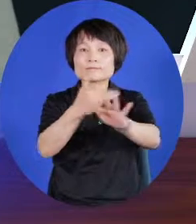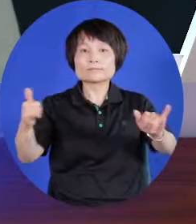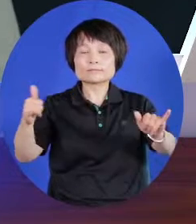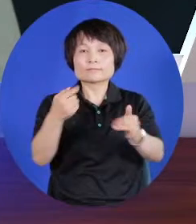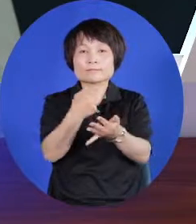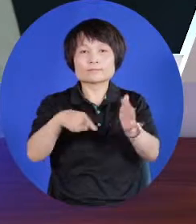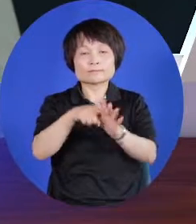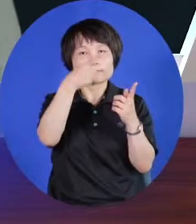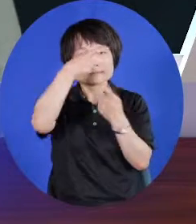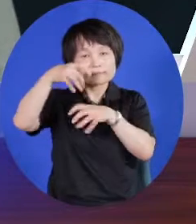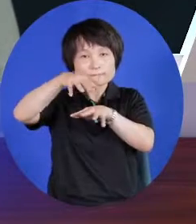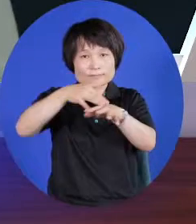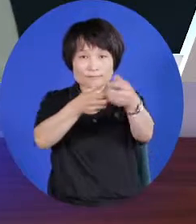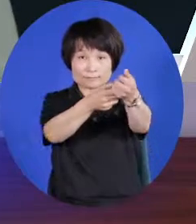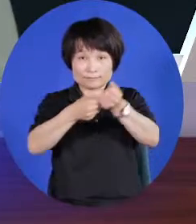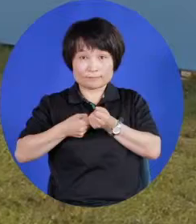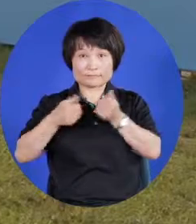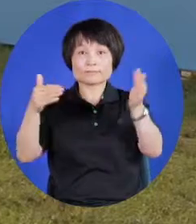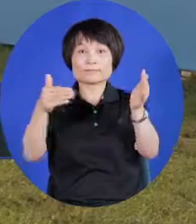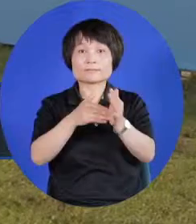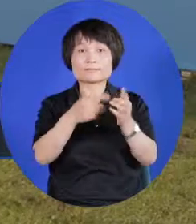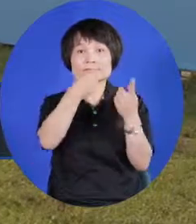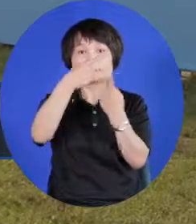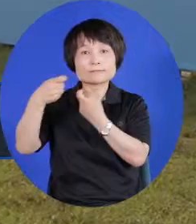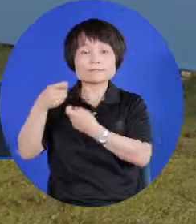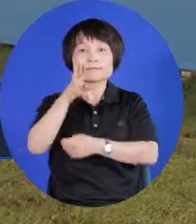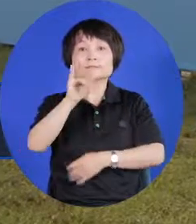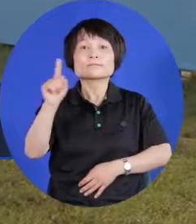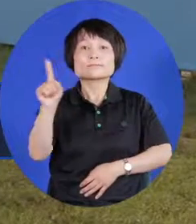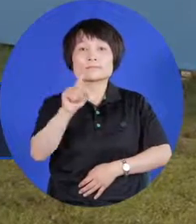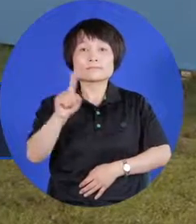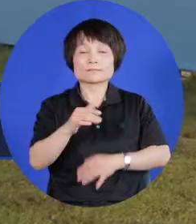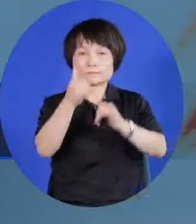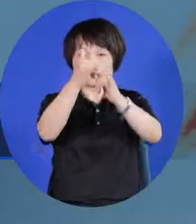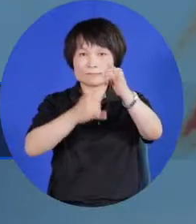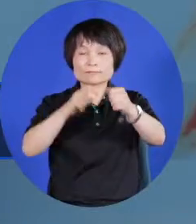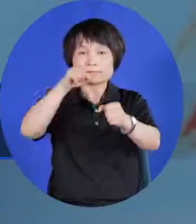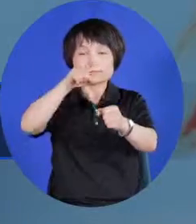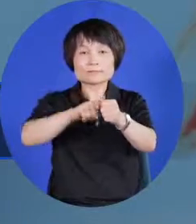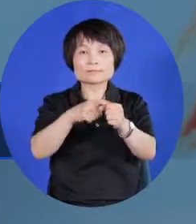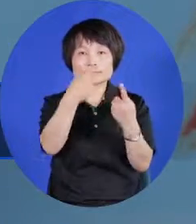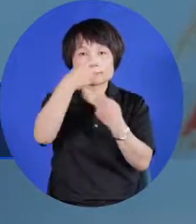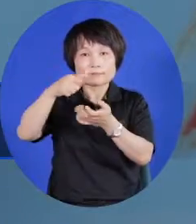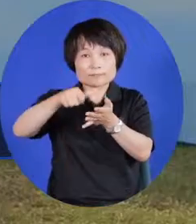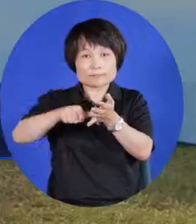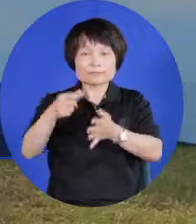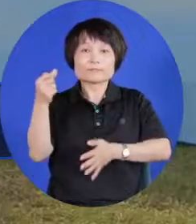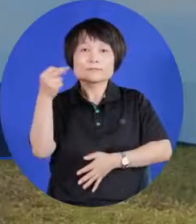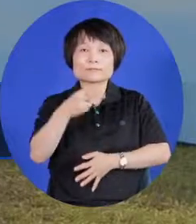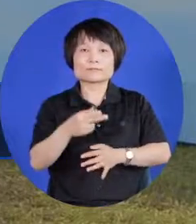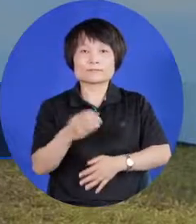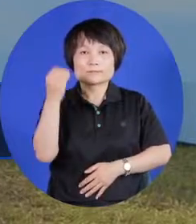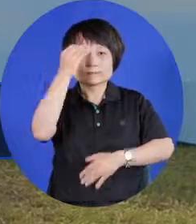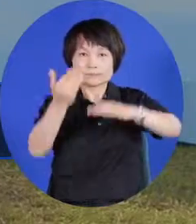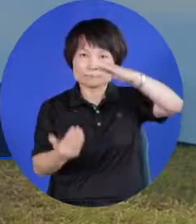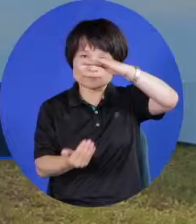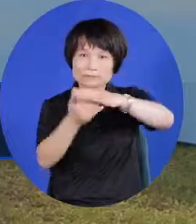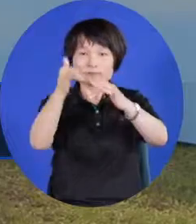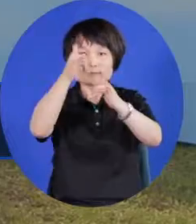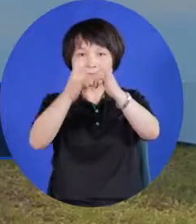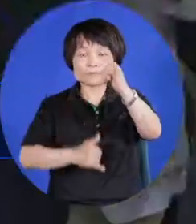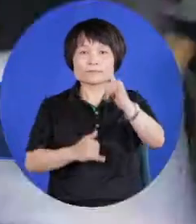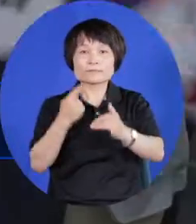기념비 제막식을 가졌습니다 기념비는 단순한 역사적 기념물을 넘어 순고한 역사 의식을